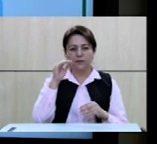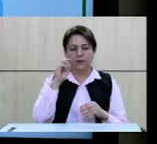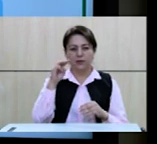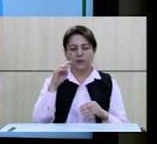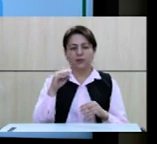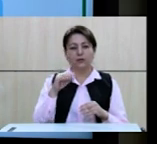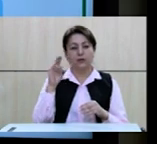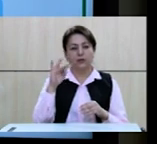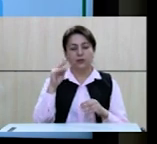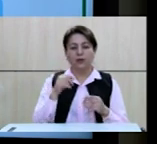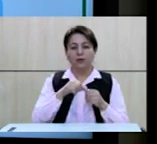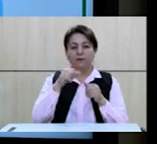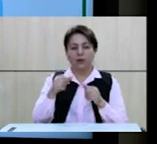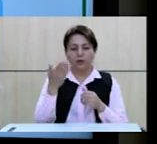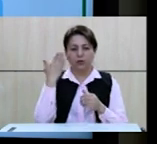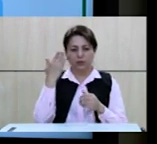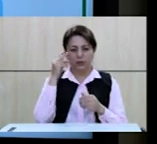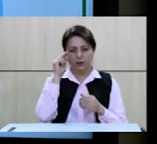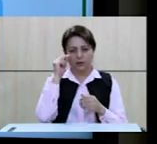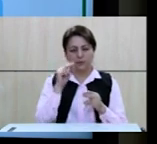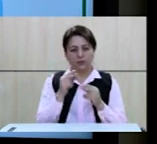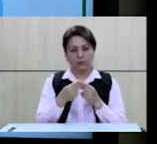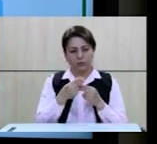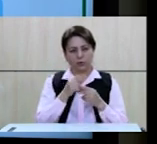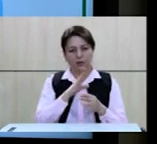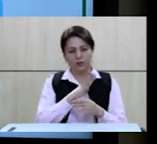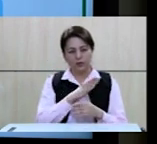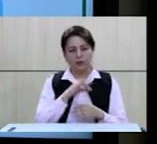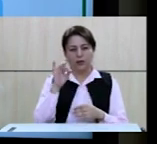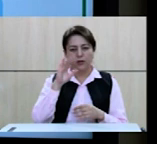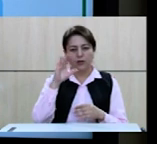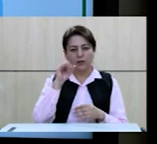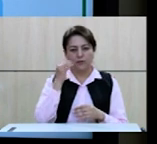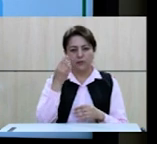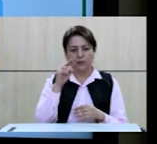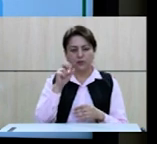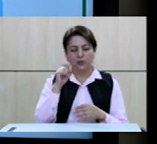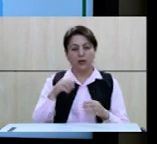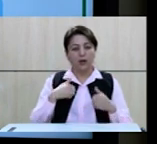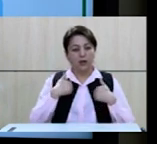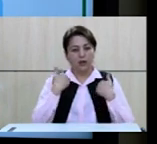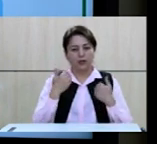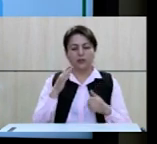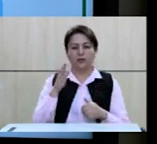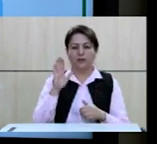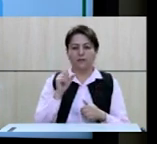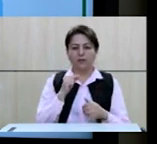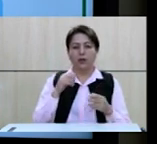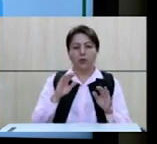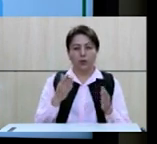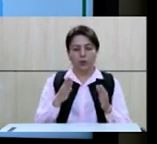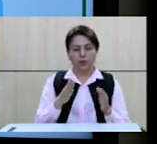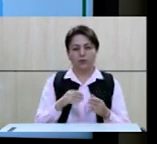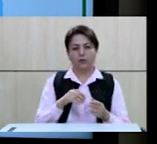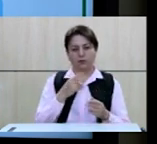siz bilan oldingi darsimizda ham o'rganib olgan edik. Demak, ravishlar harakat va holatning belgisini ifodalovchi